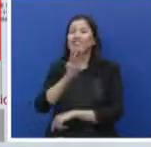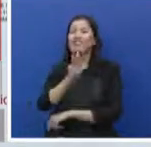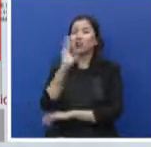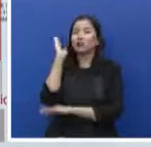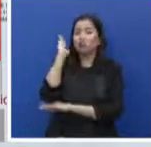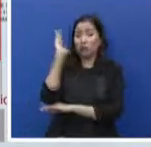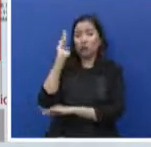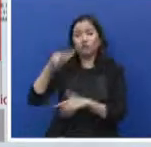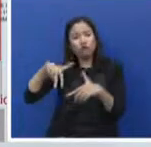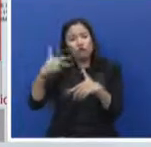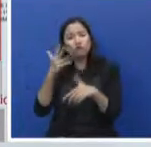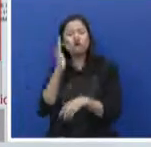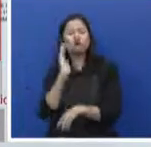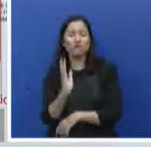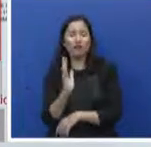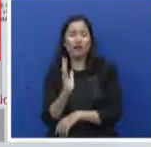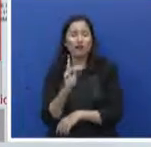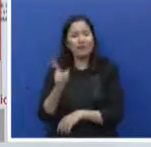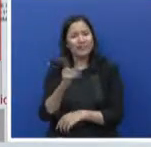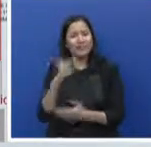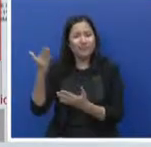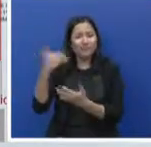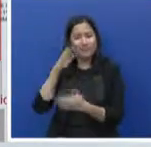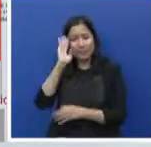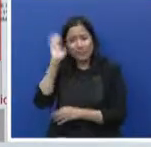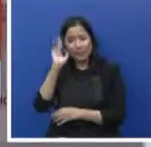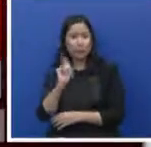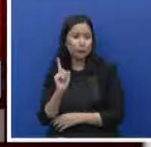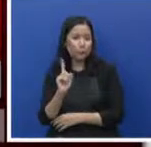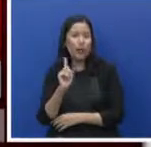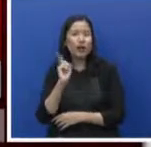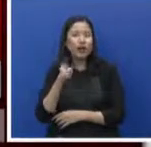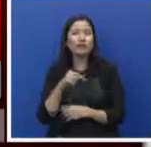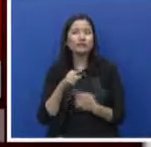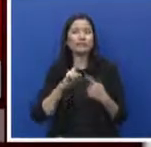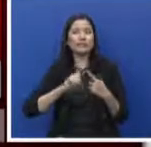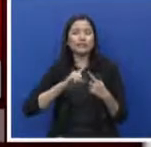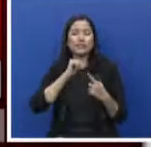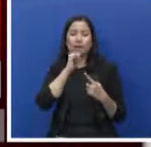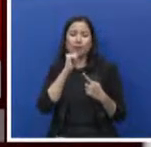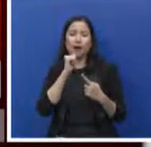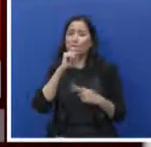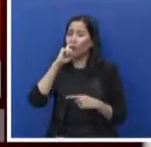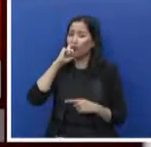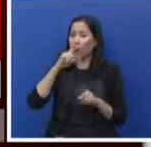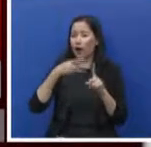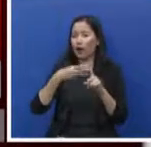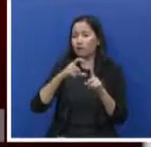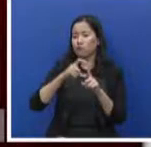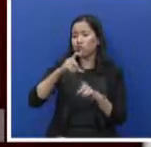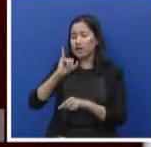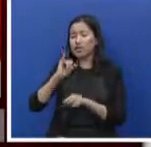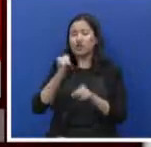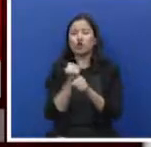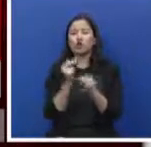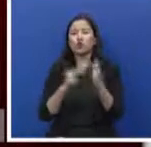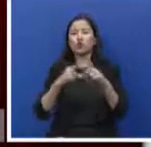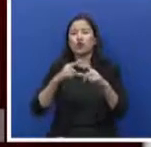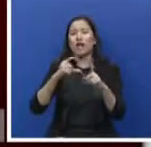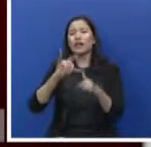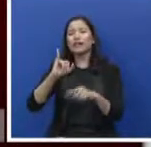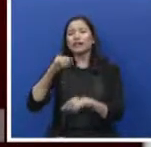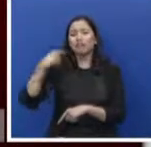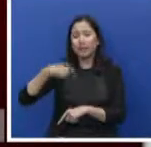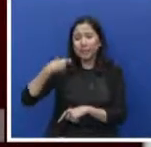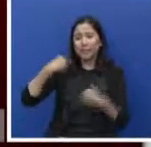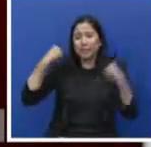bergabung secara virtual bersama kita. Saya akan sapa dulu narasumber yang istimewa satu ini adalah Bapak Budi Gunadi Sadikin, Menteri Kesehatan Indonesia.